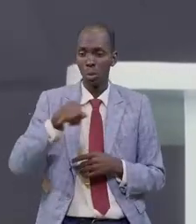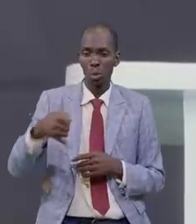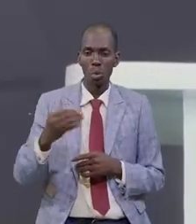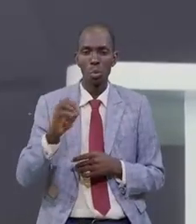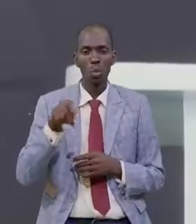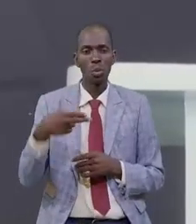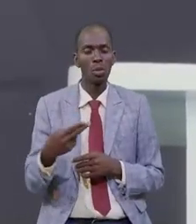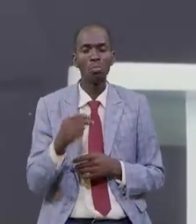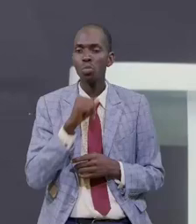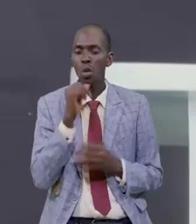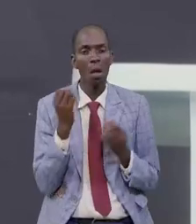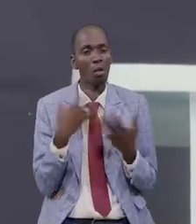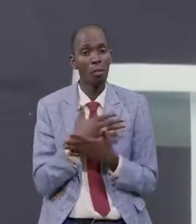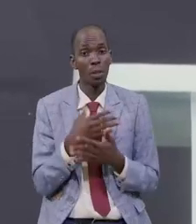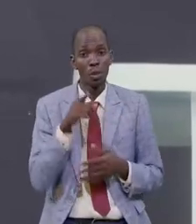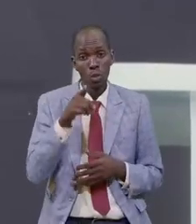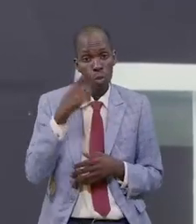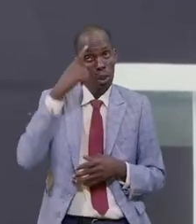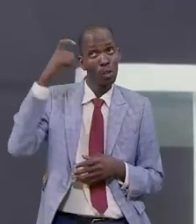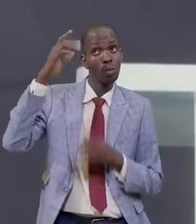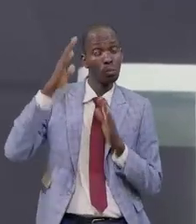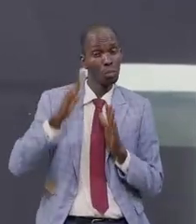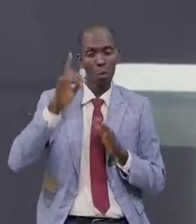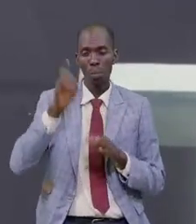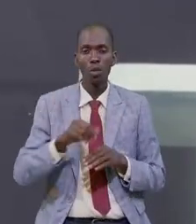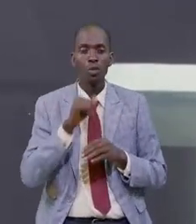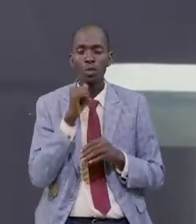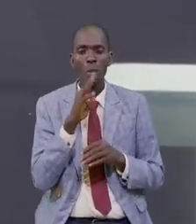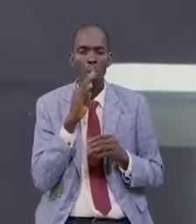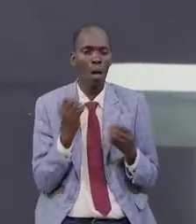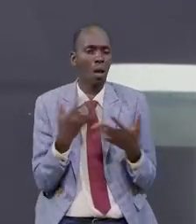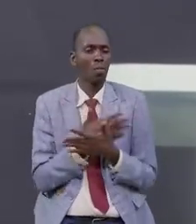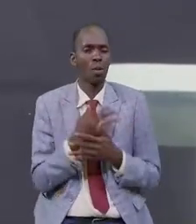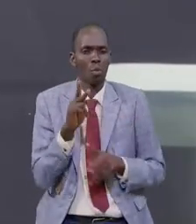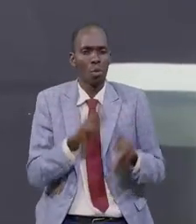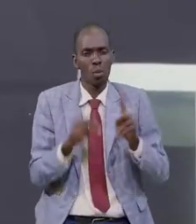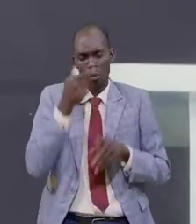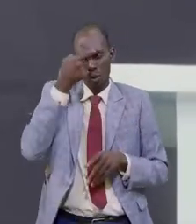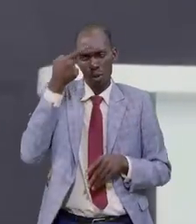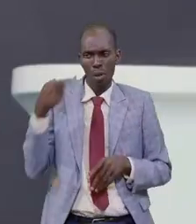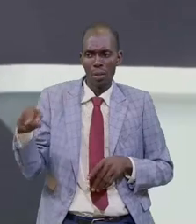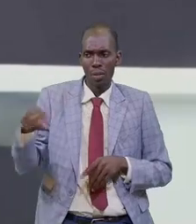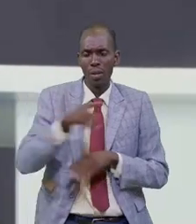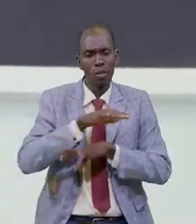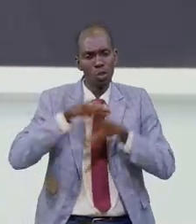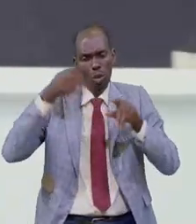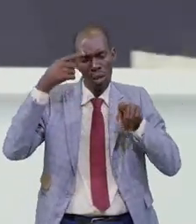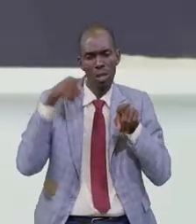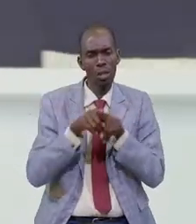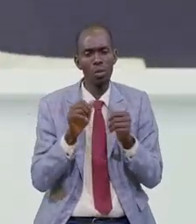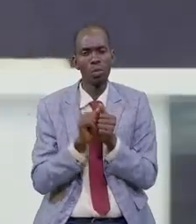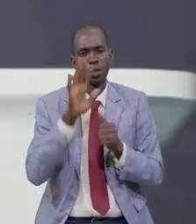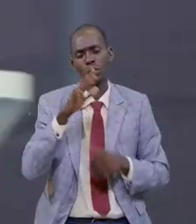peur de ceux-là qui peuvent ne pas totalement re d'accord avec son rêve j'ai ce